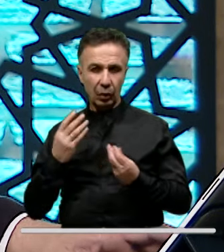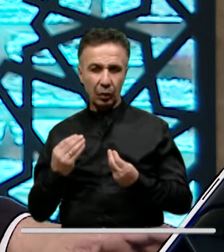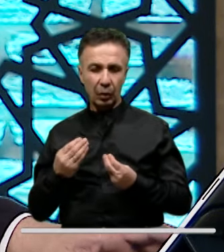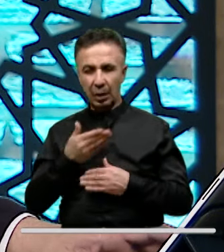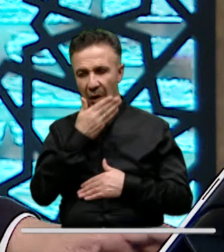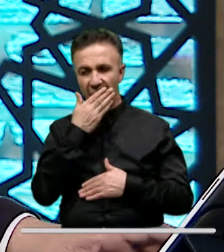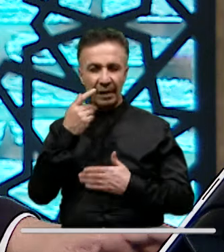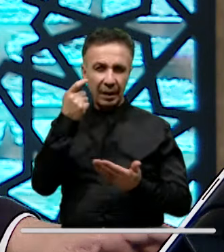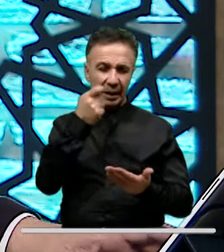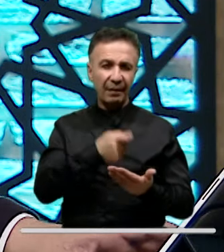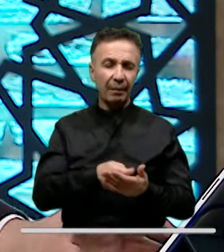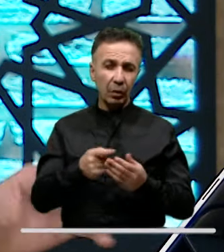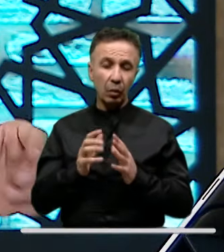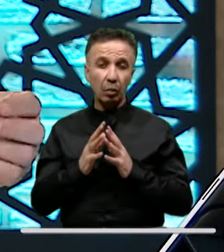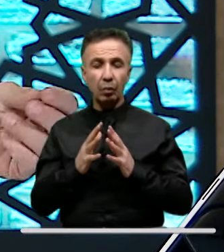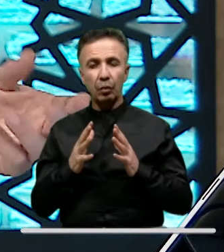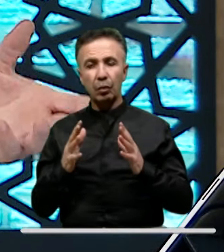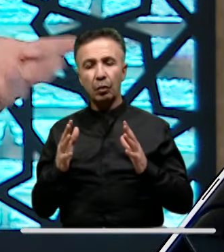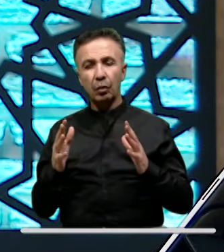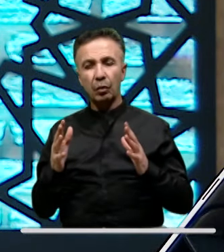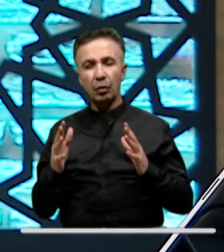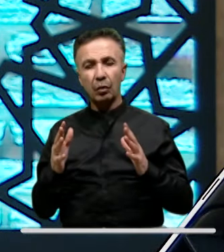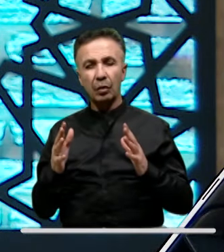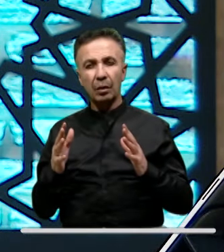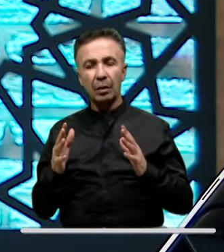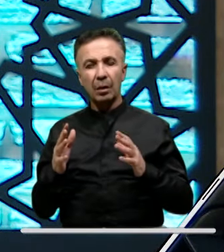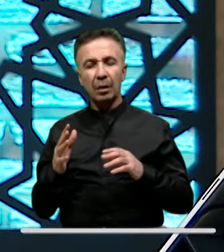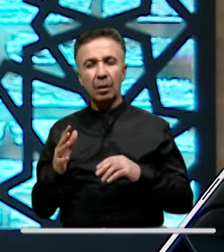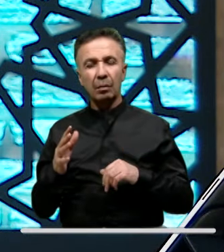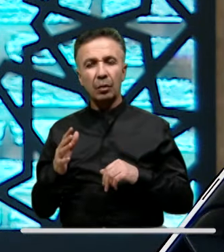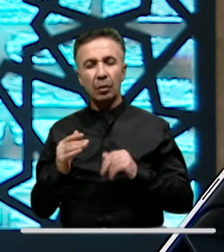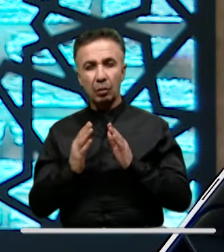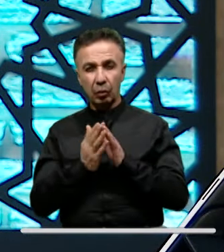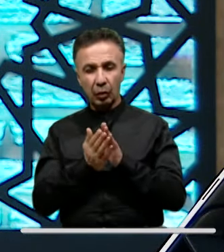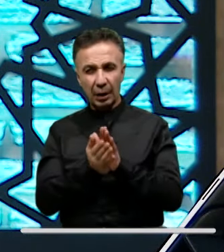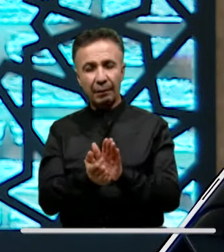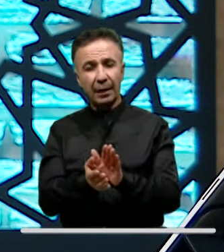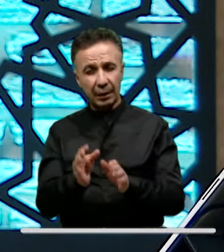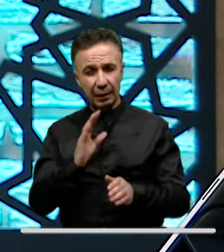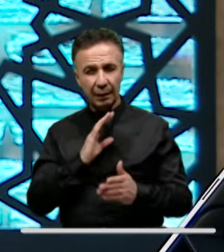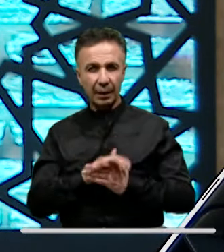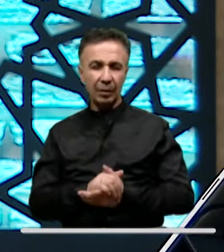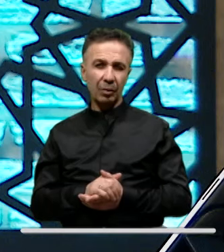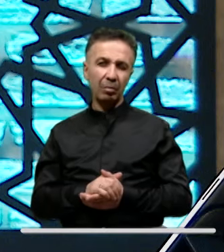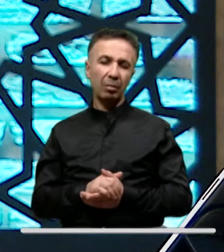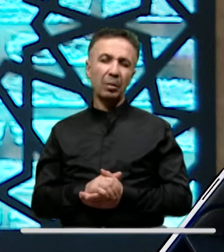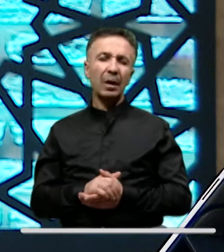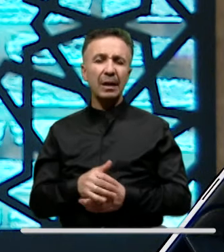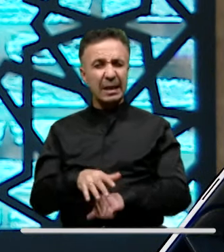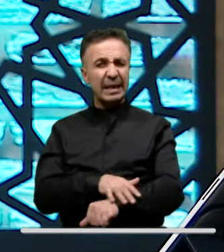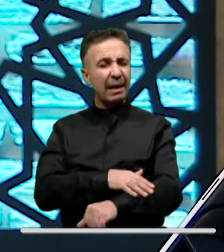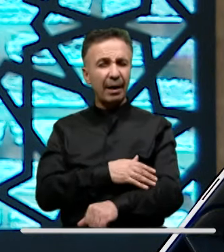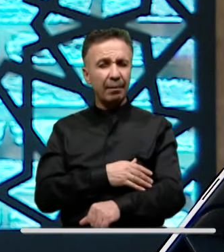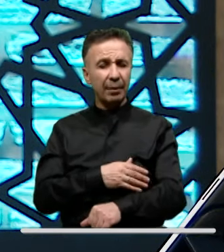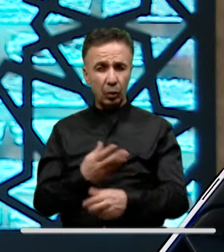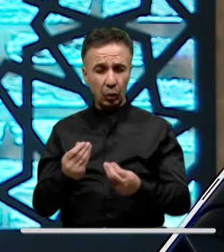fidyesini vermek de çok büyük bir mutluluk vesilesi olur falan demişti hocam. Hanifi Bey de bunun acaba sevap boyutu ne